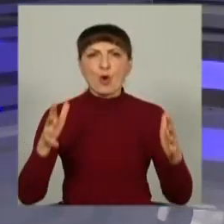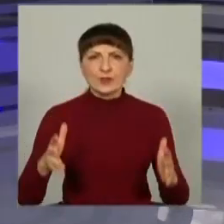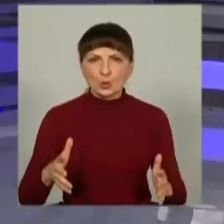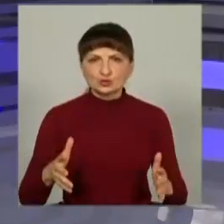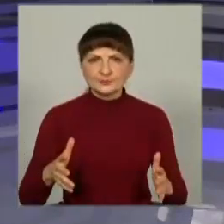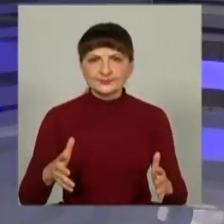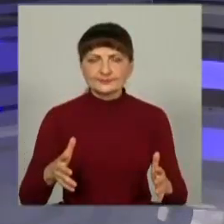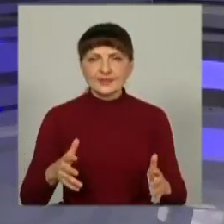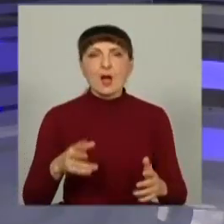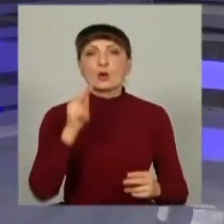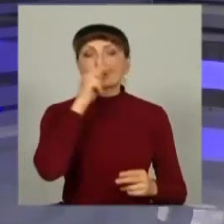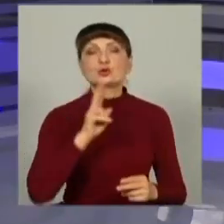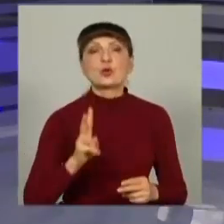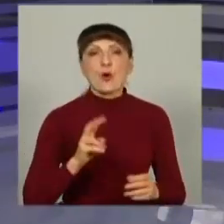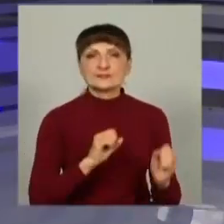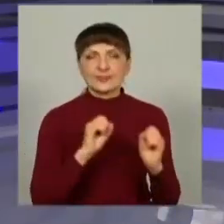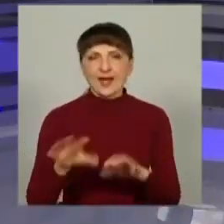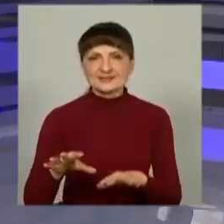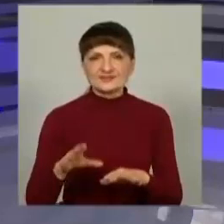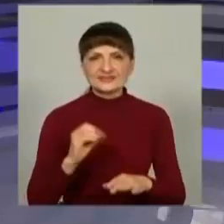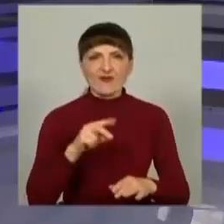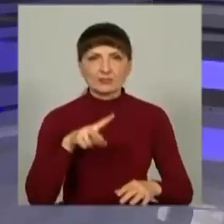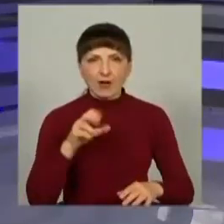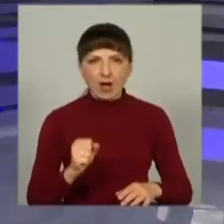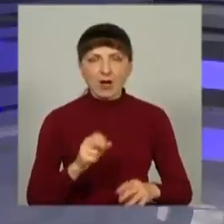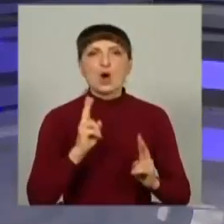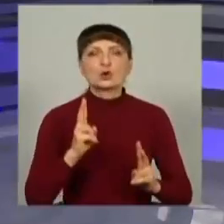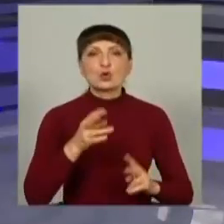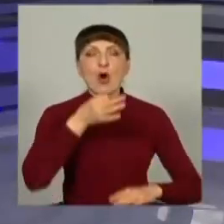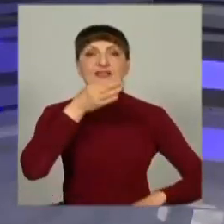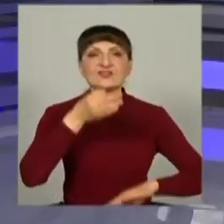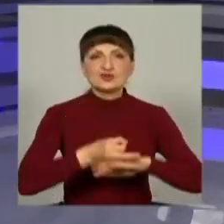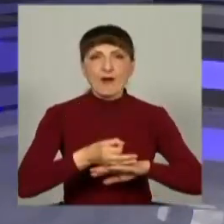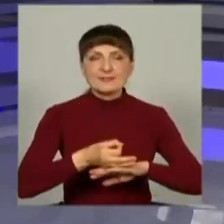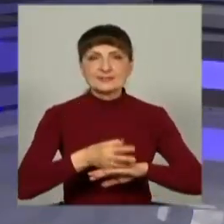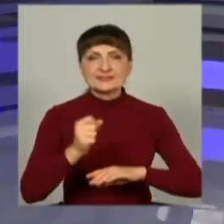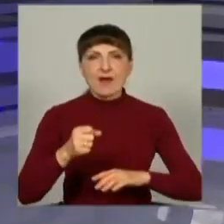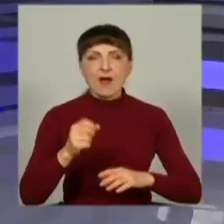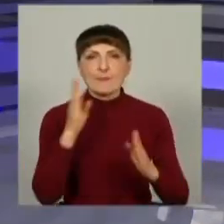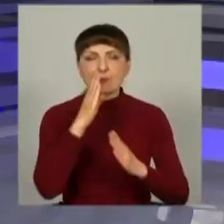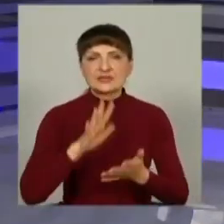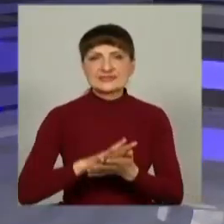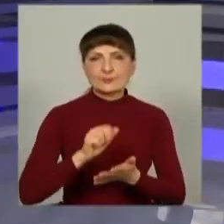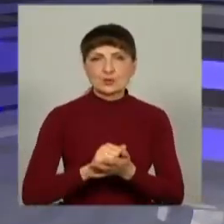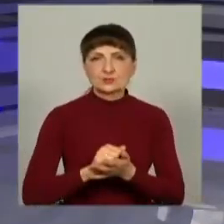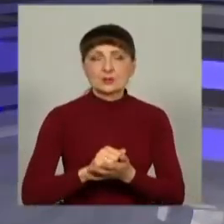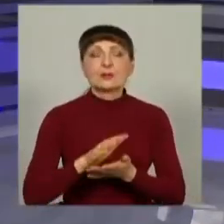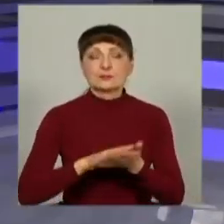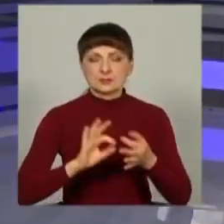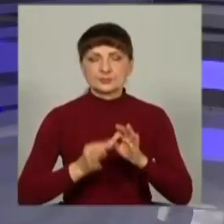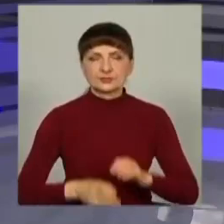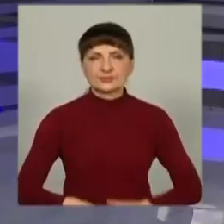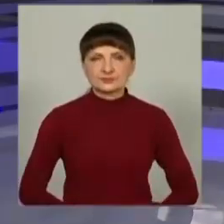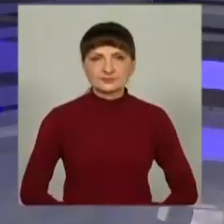по чьей вине образовалась стихийная свалка и кто будет отвечать за нанесенный экологии вред выяснял урс там орал